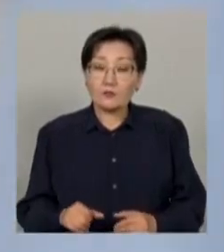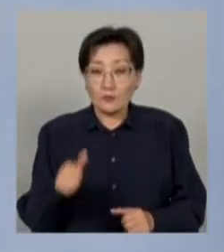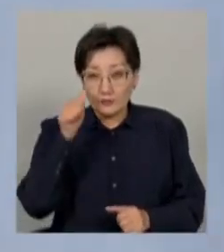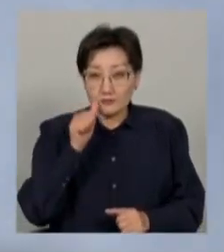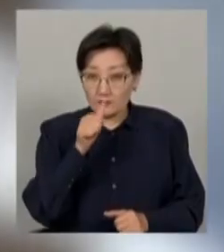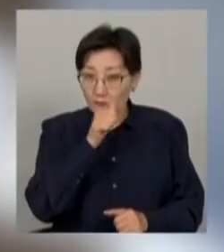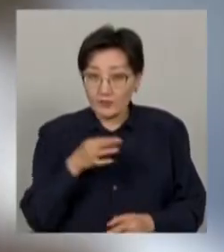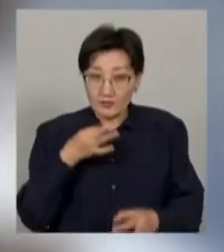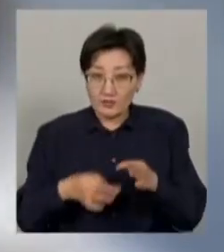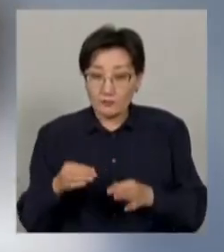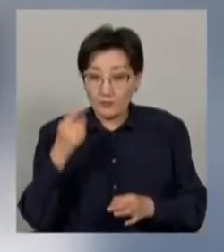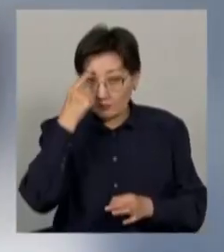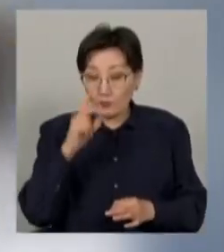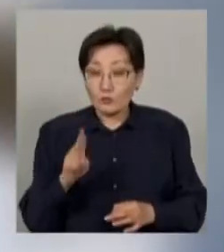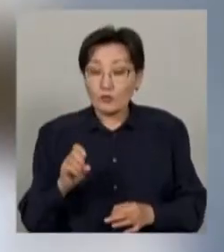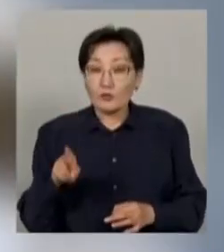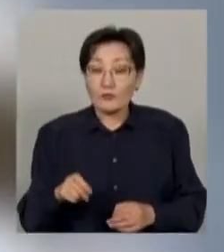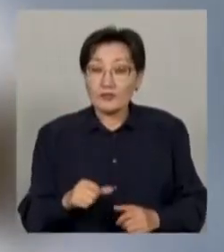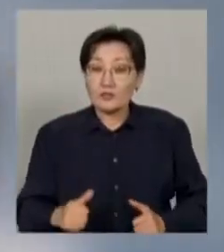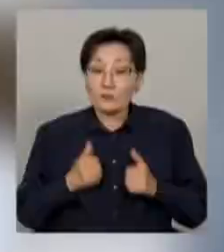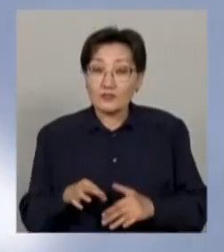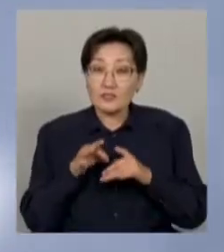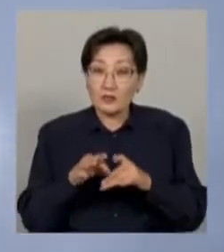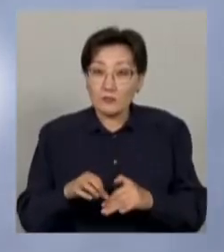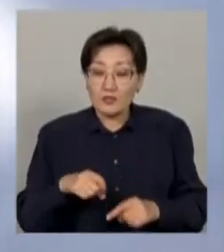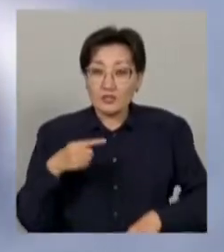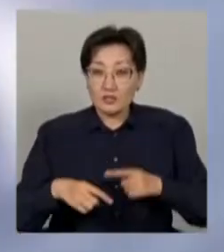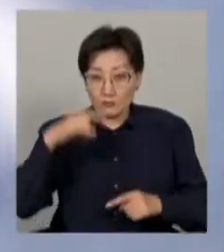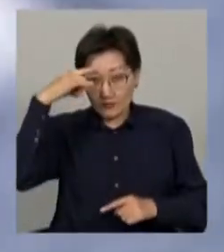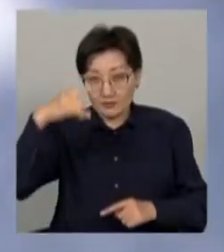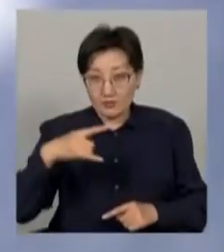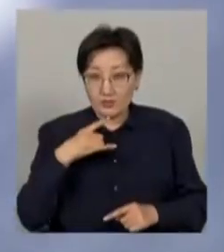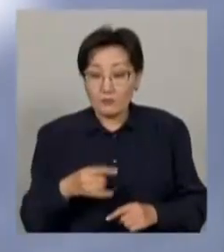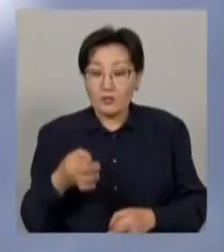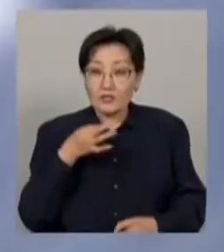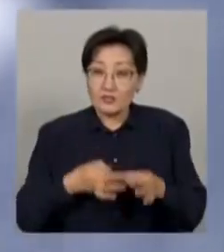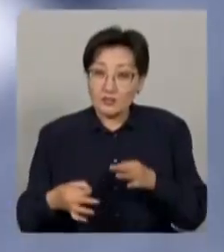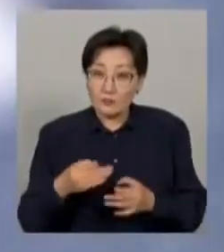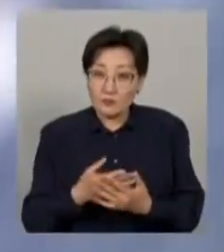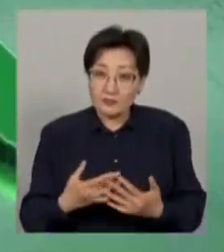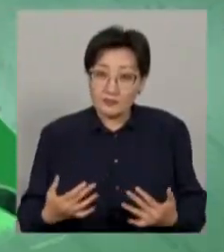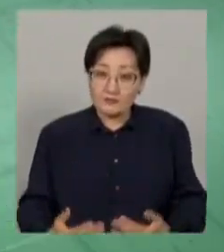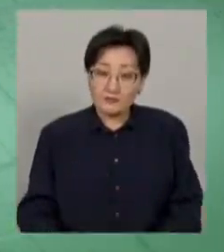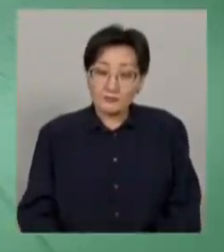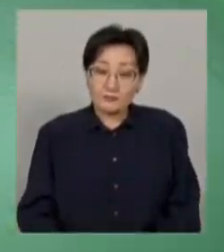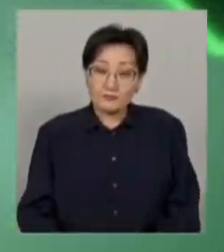Контрабандные лекарства из Индии. Кто и как пытался провести в Казахстан нелегальные фармацевтические средства?